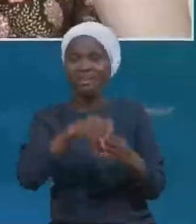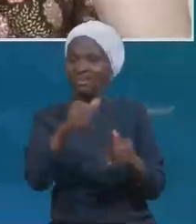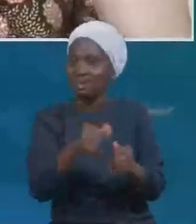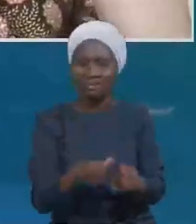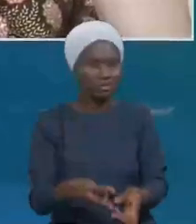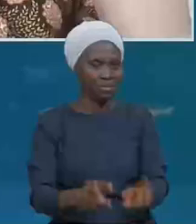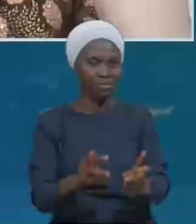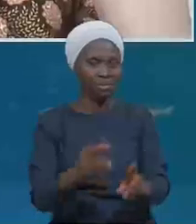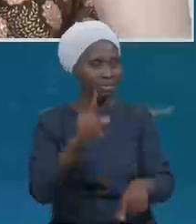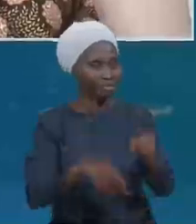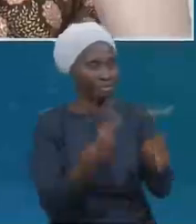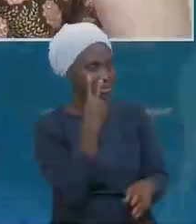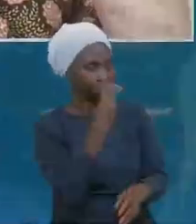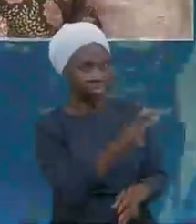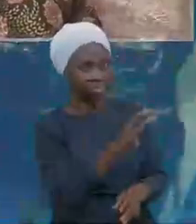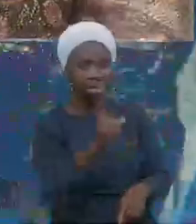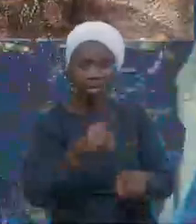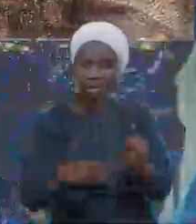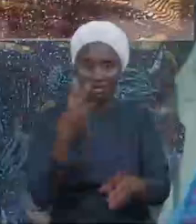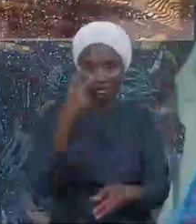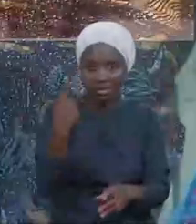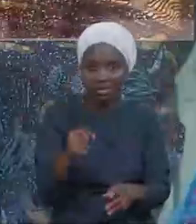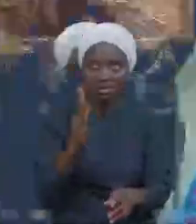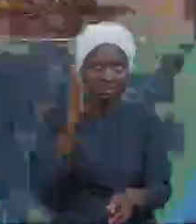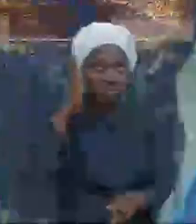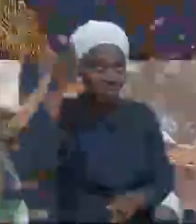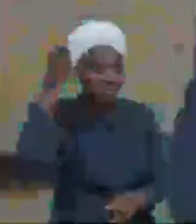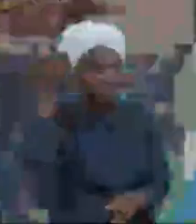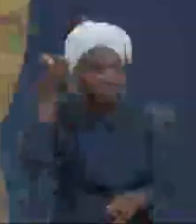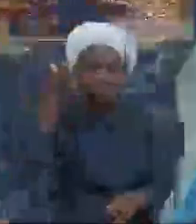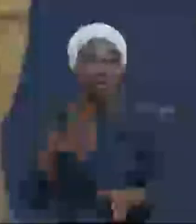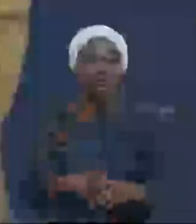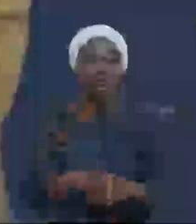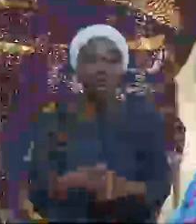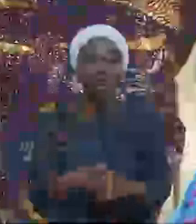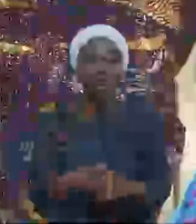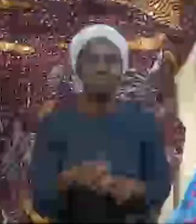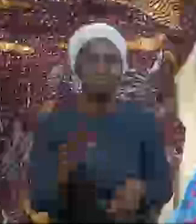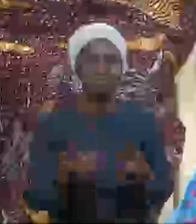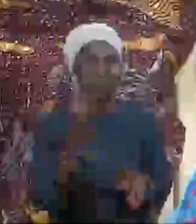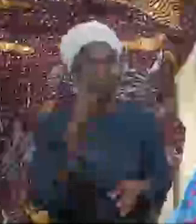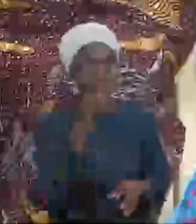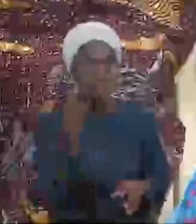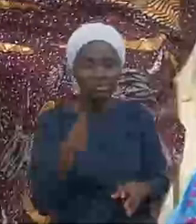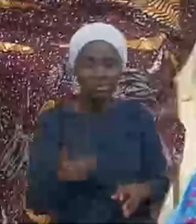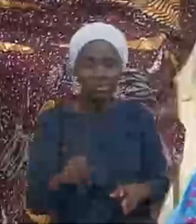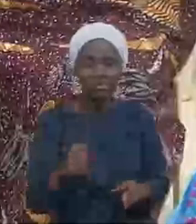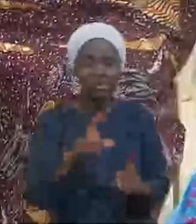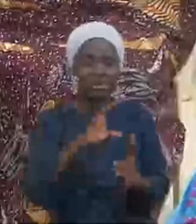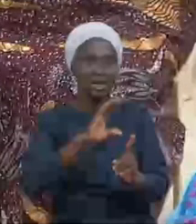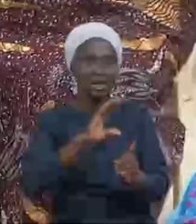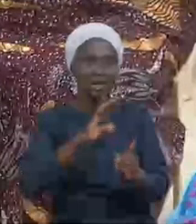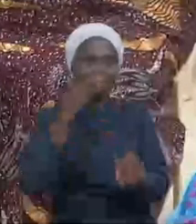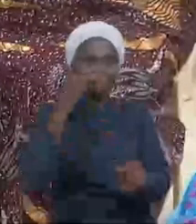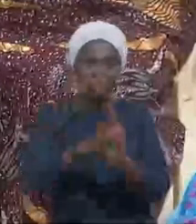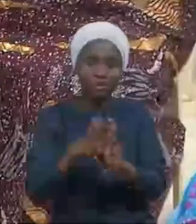ne voyait rien. Il ne voyait pas l'avenir. Il ne voyait pas les provisions de Dieu et il ne pouvait même